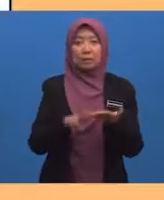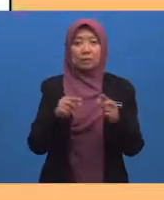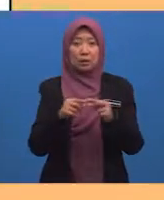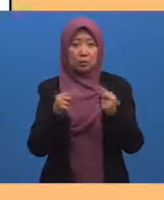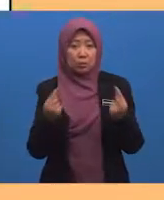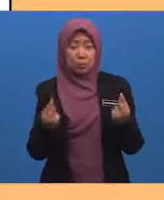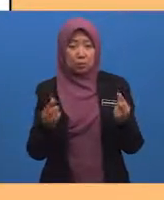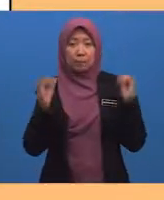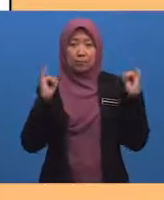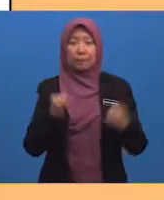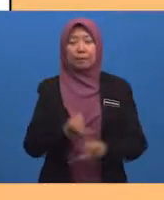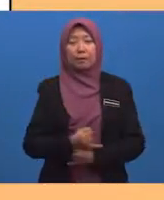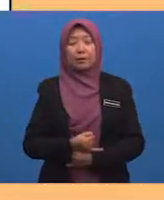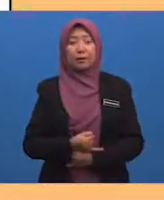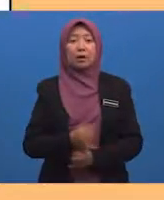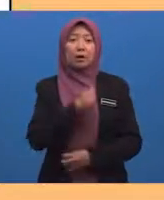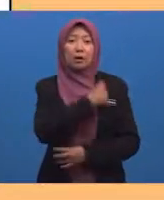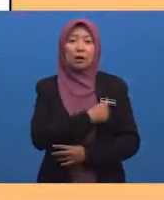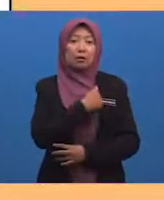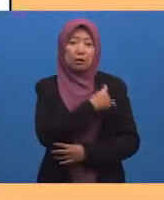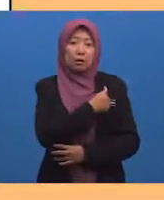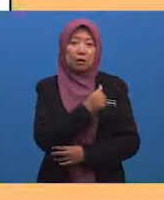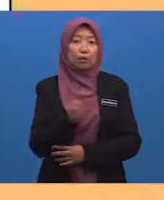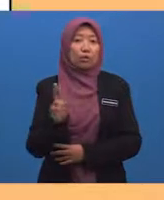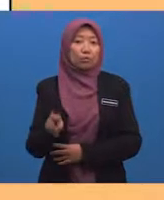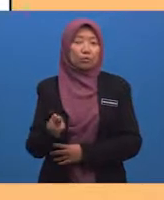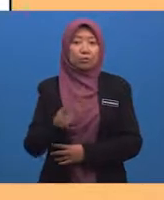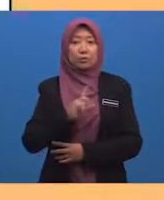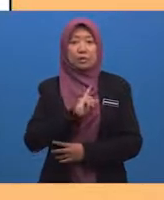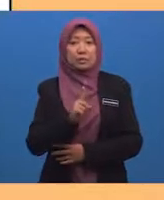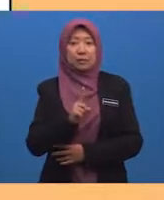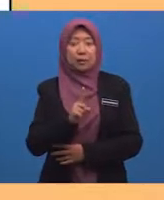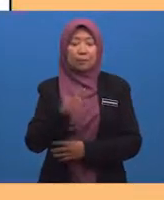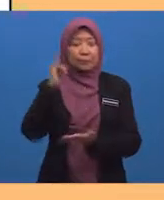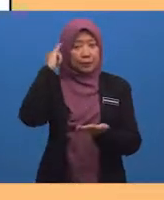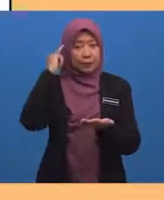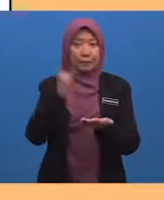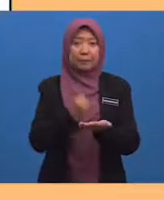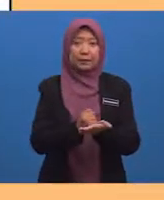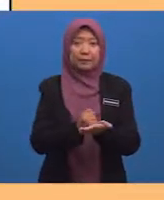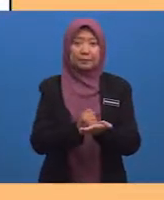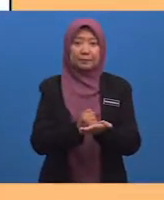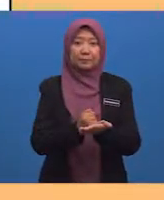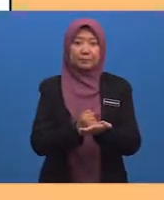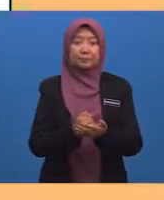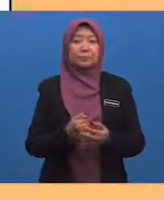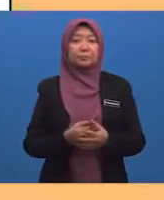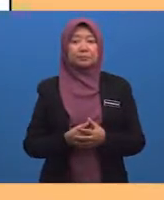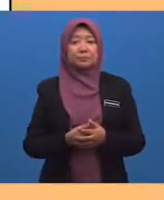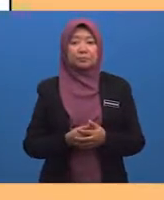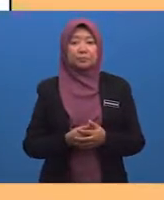ibadat, akhlak, rukun Islam, rukun iman, sirah atau sejarah Nabi Muhammad